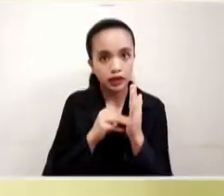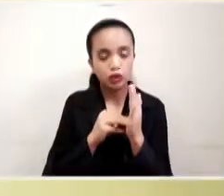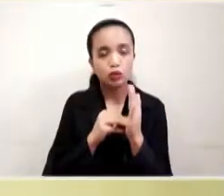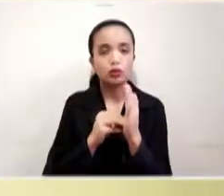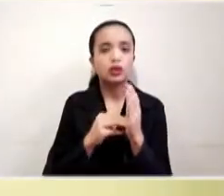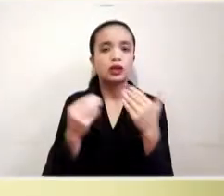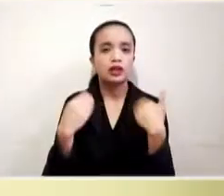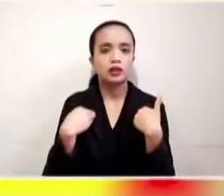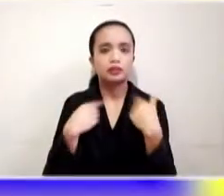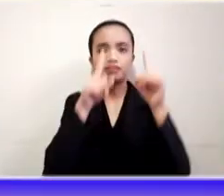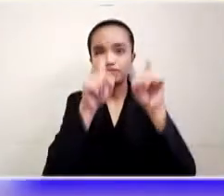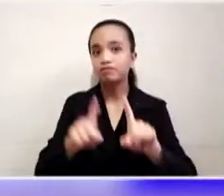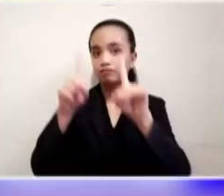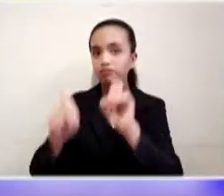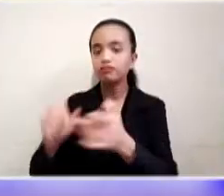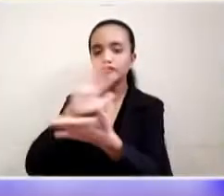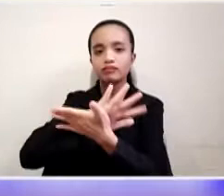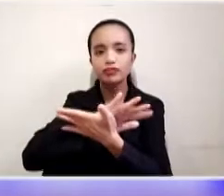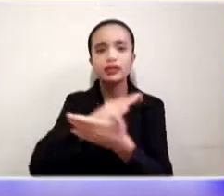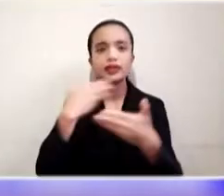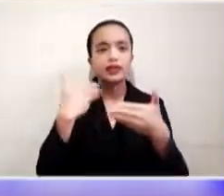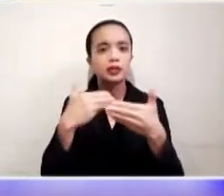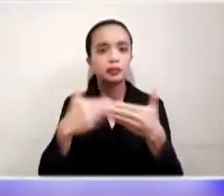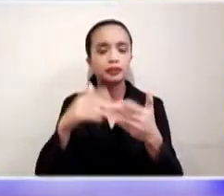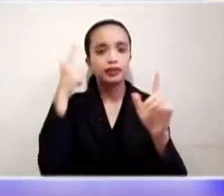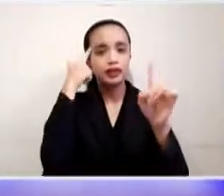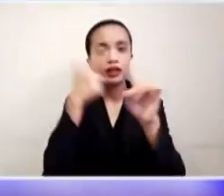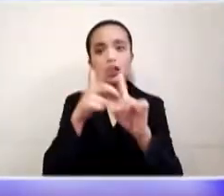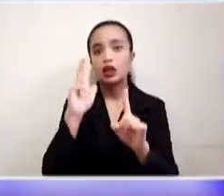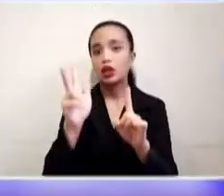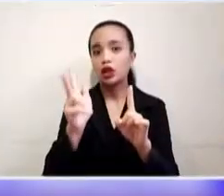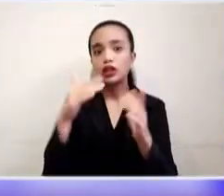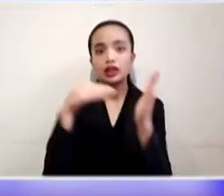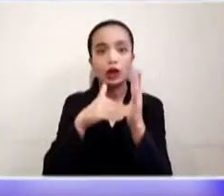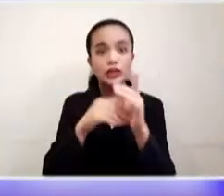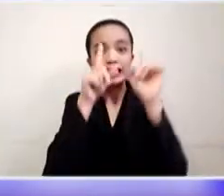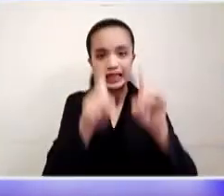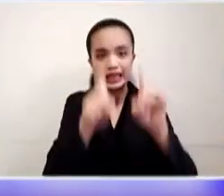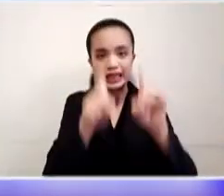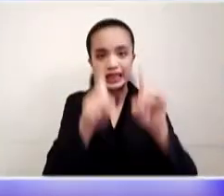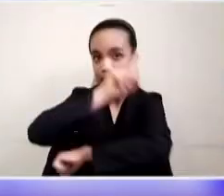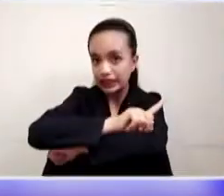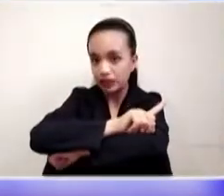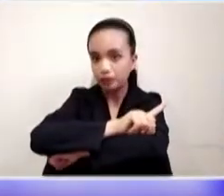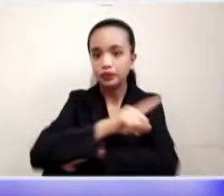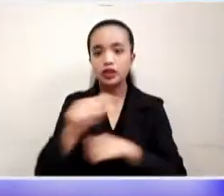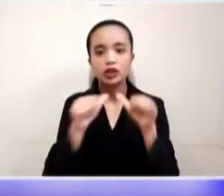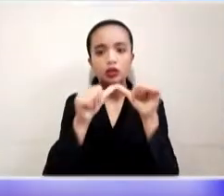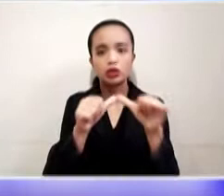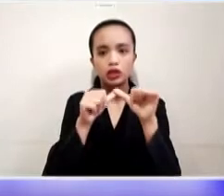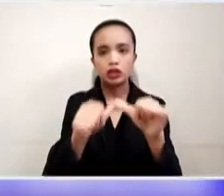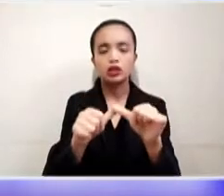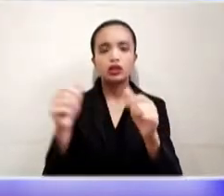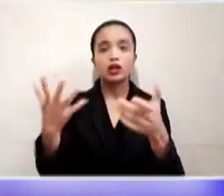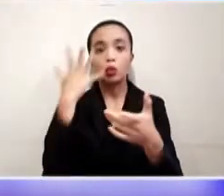pagilyan, kan asidagan ang maragpati target at 30,000 tests tunggal aldaw, ititulong ti agtultuloy a panag iti laboratorio dito'y Pilipinas